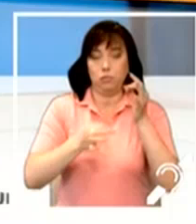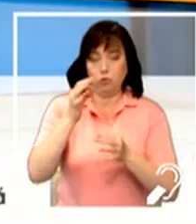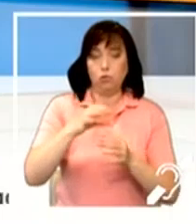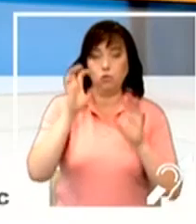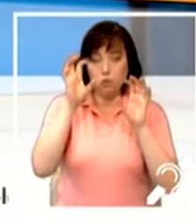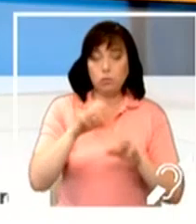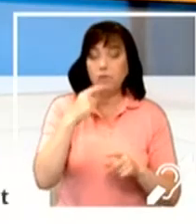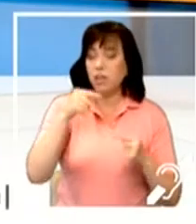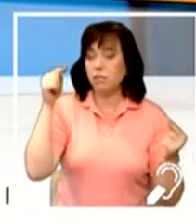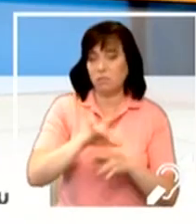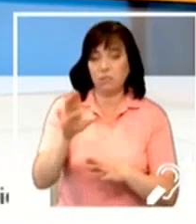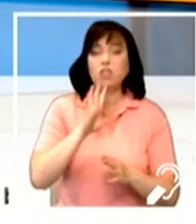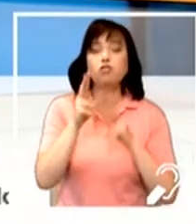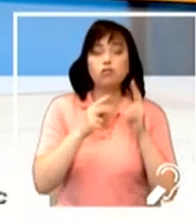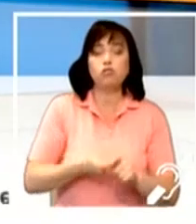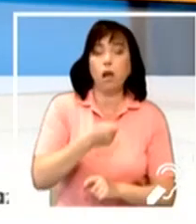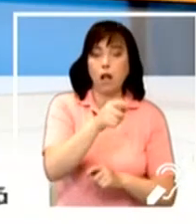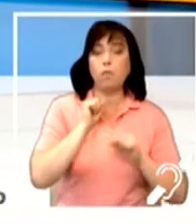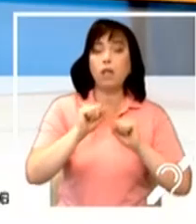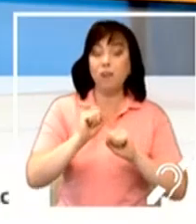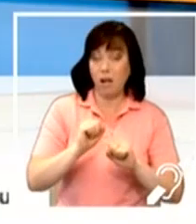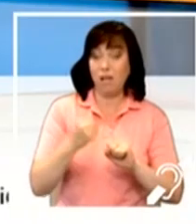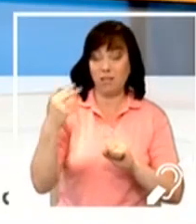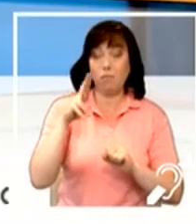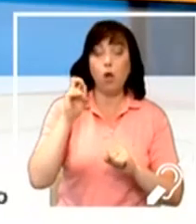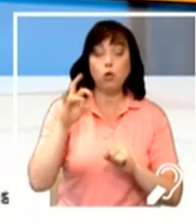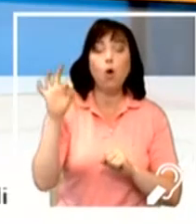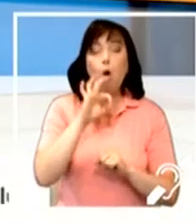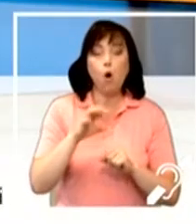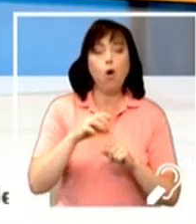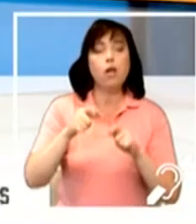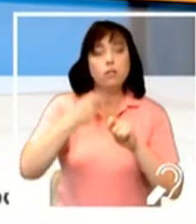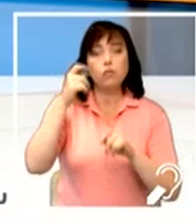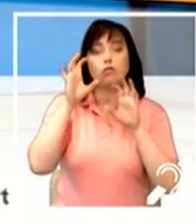declarat inadmisibilă sesizarea avocaților acestuia cu privire la